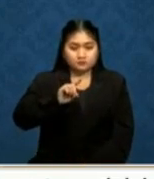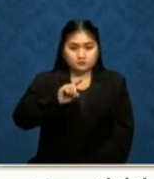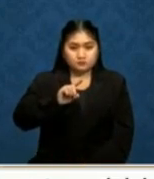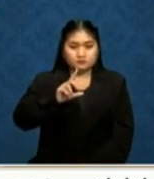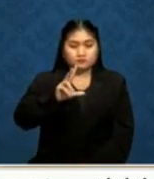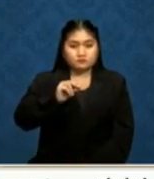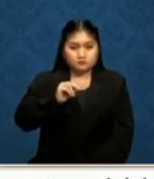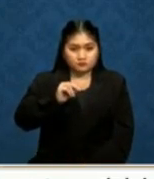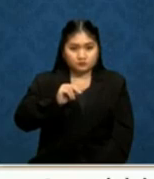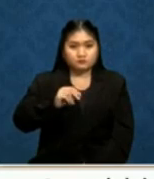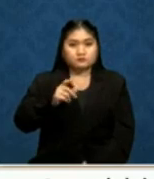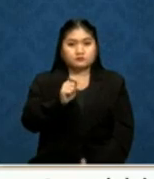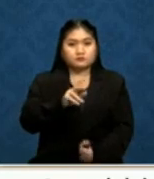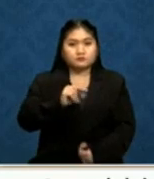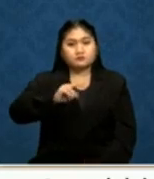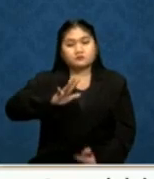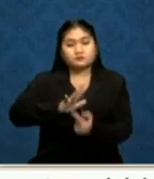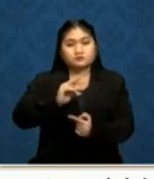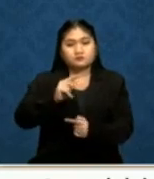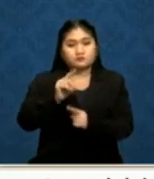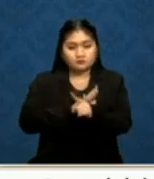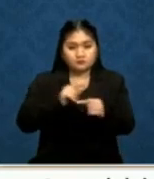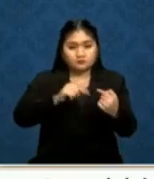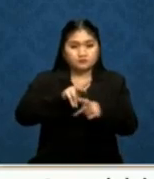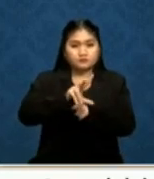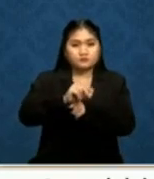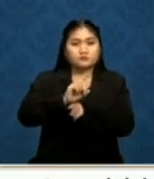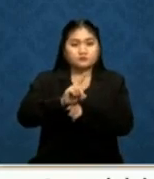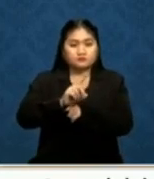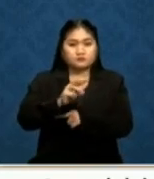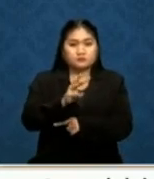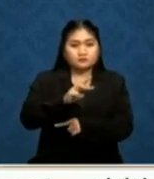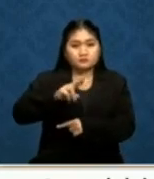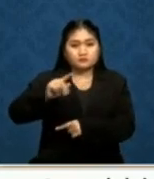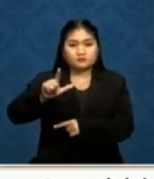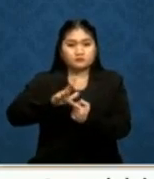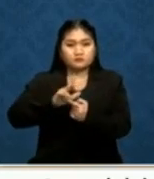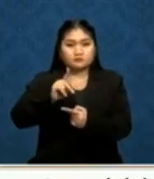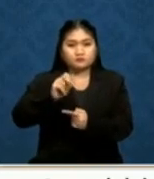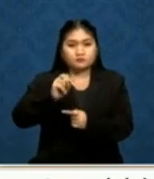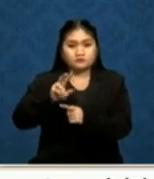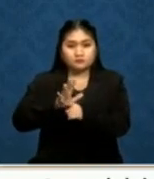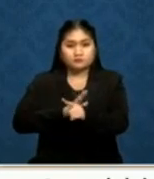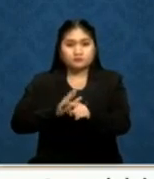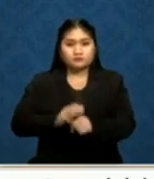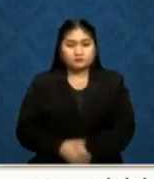อนันต์จันทร์สุทธิและ31นางวรลักษณ์ศรีสะอาด